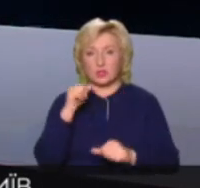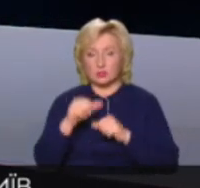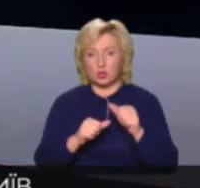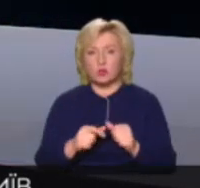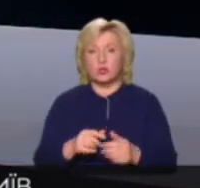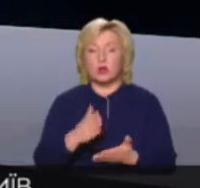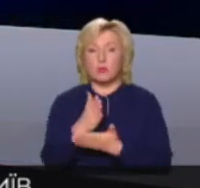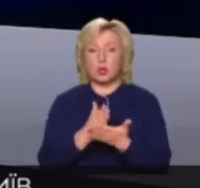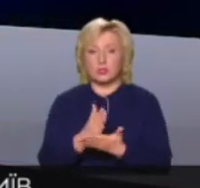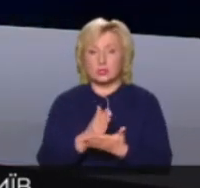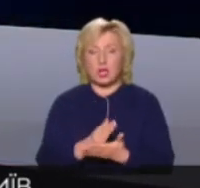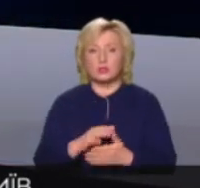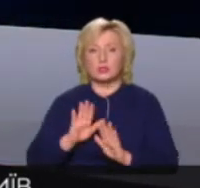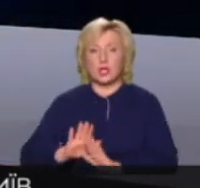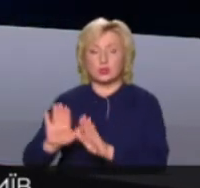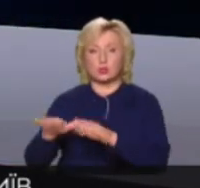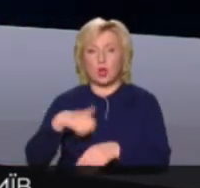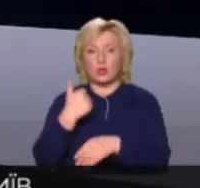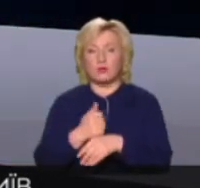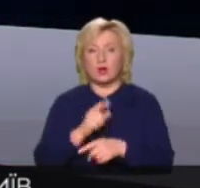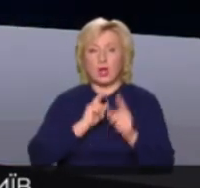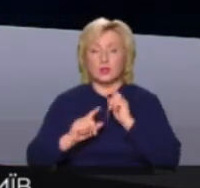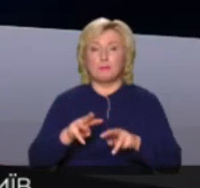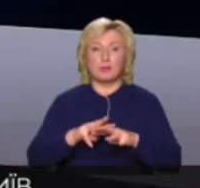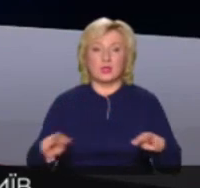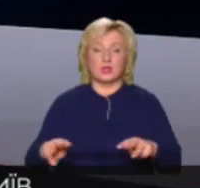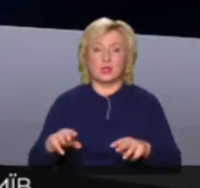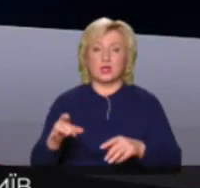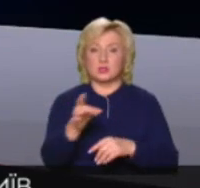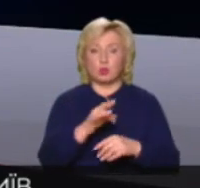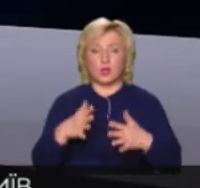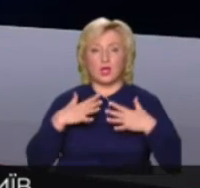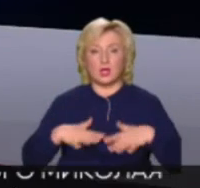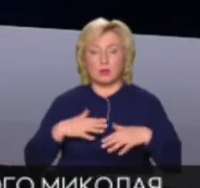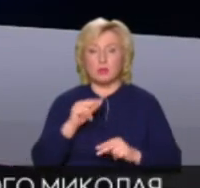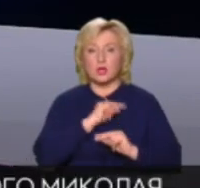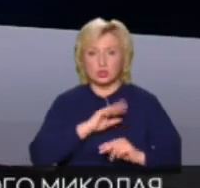обійняла посаду так званого заступника голови Ради міністрів Республіки Крим. Працює вона